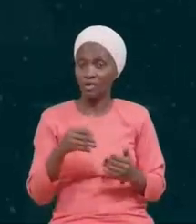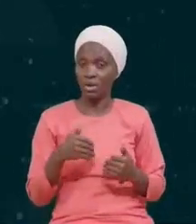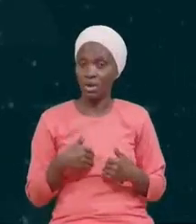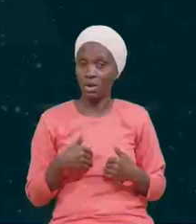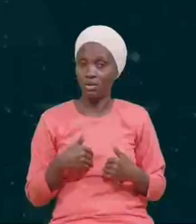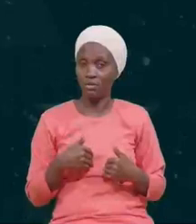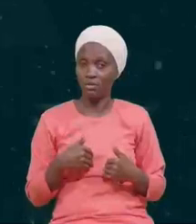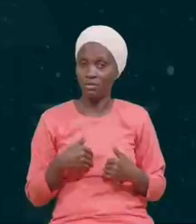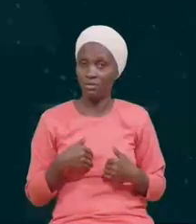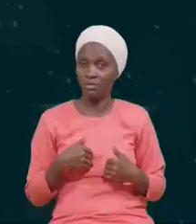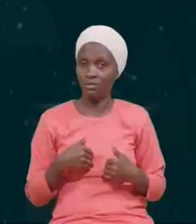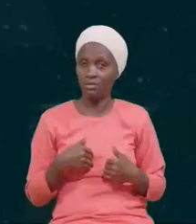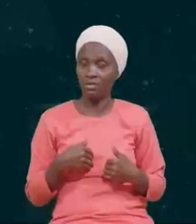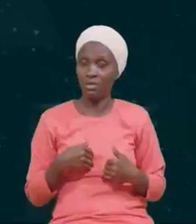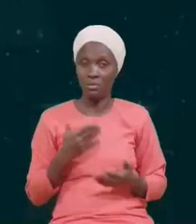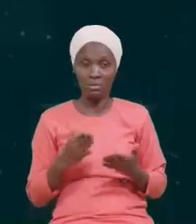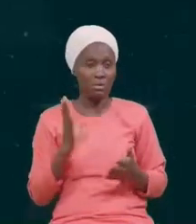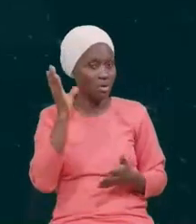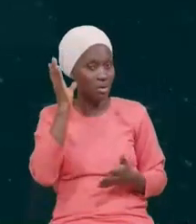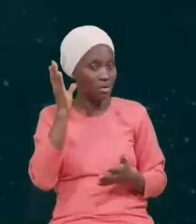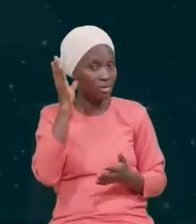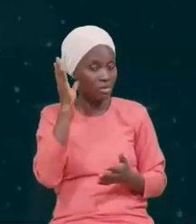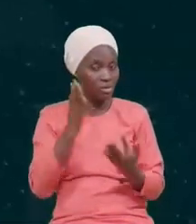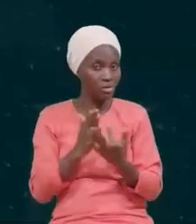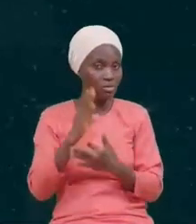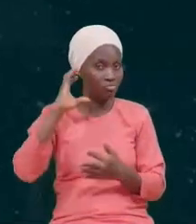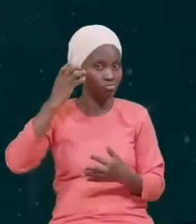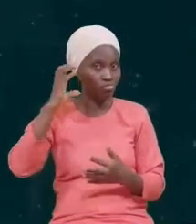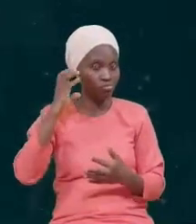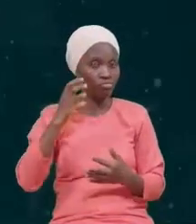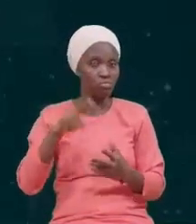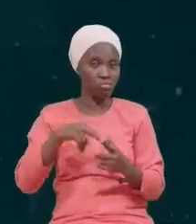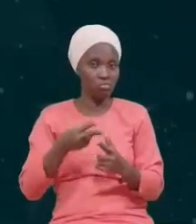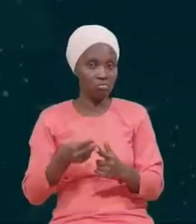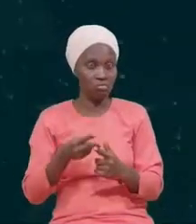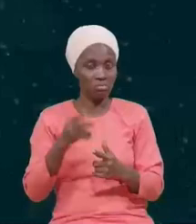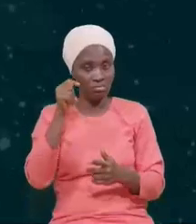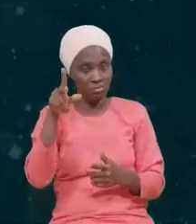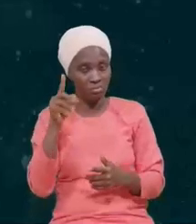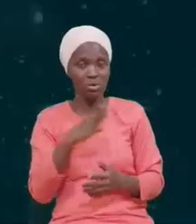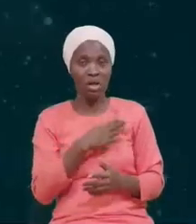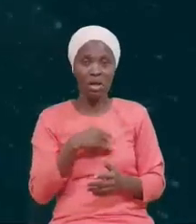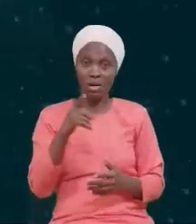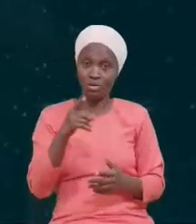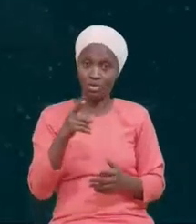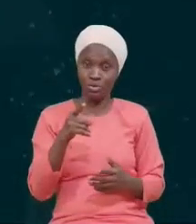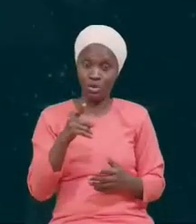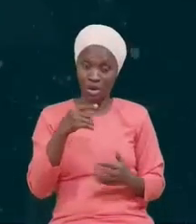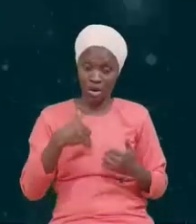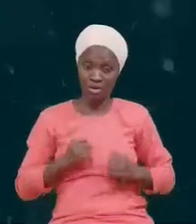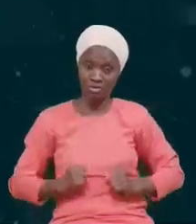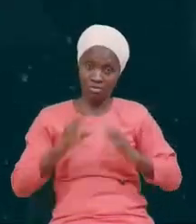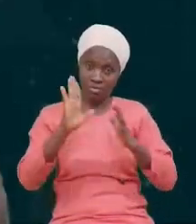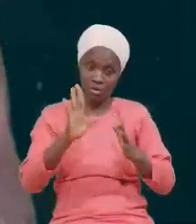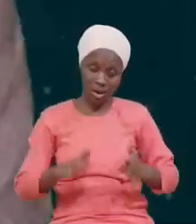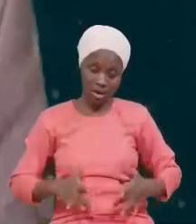vous suivez le message à la radio, à la télé, vous venez de donner votre vie à Christ, envoyez votre nom, vos